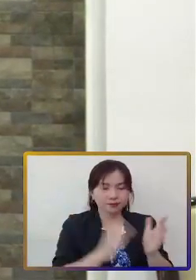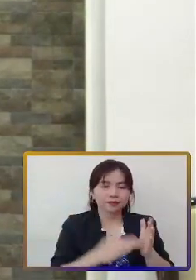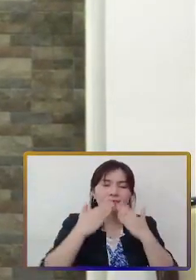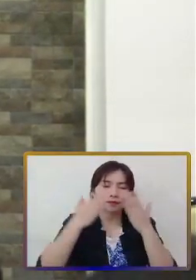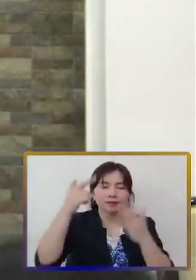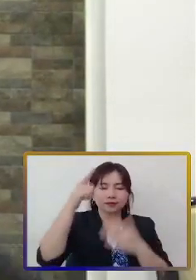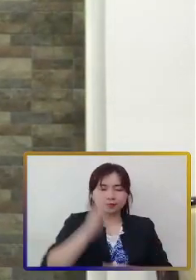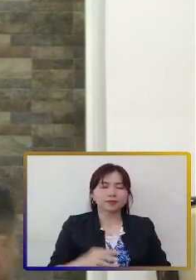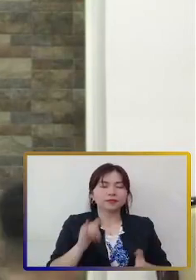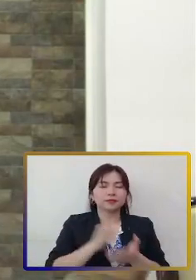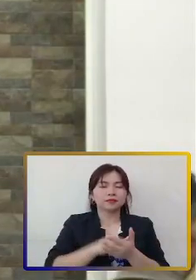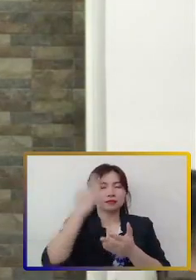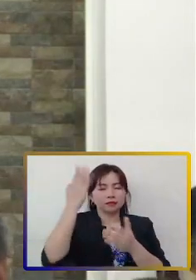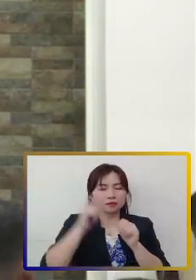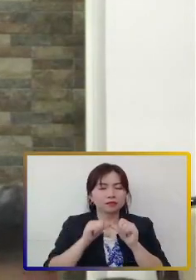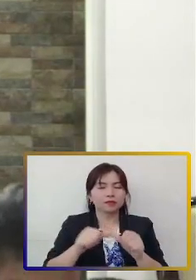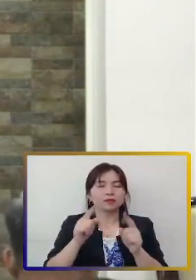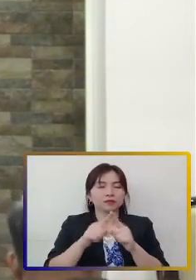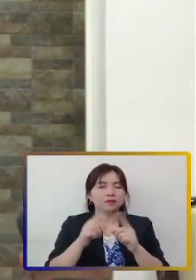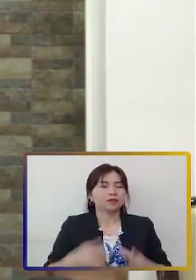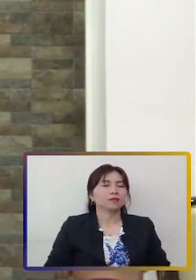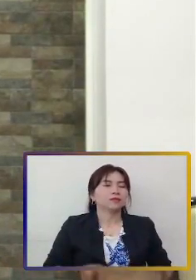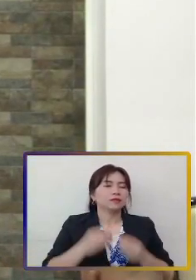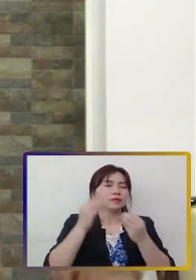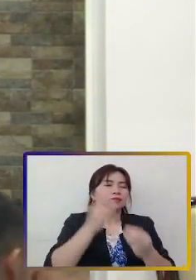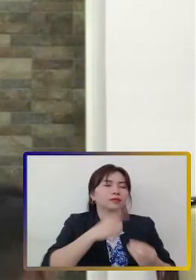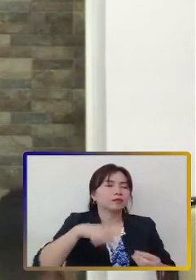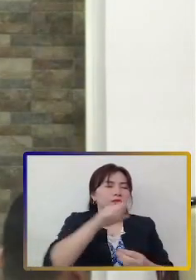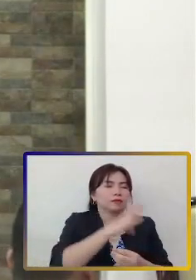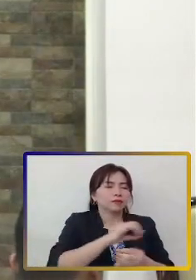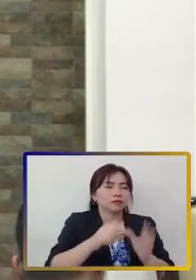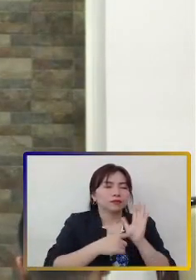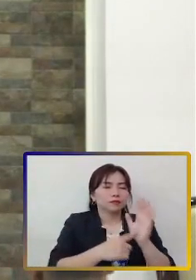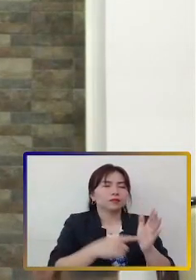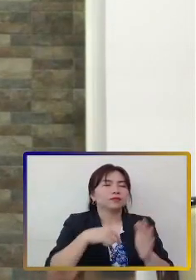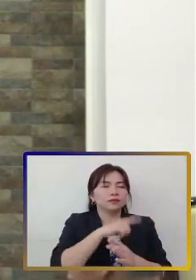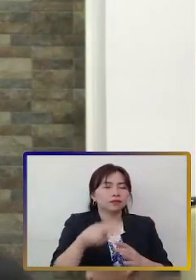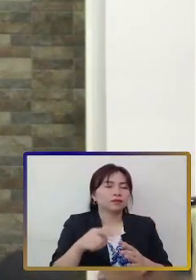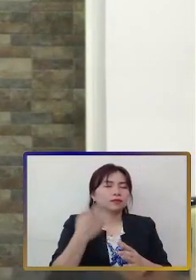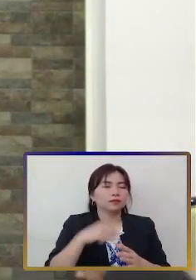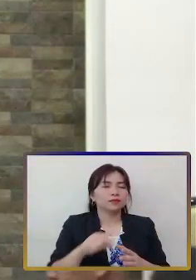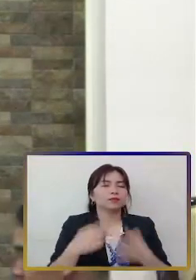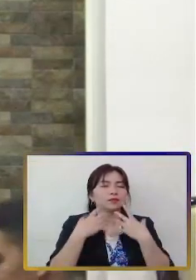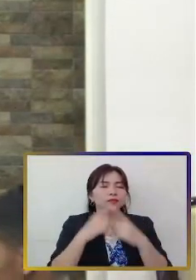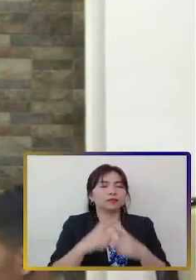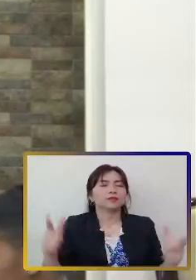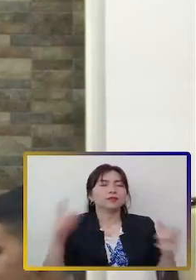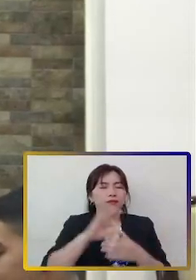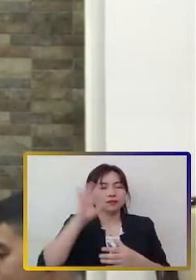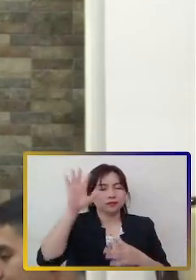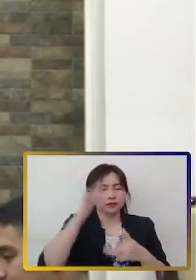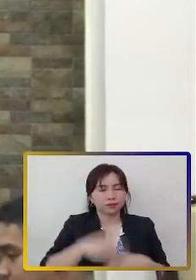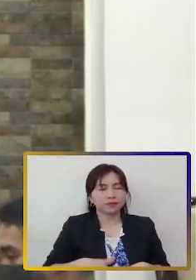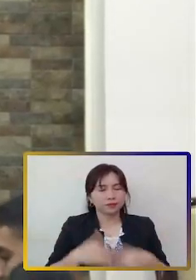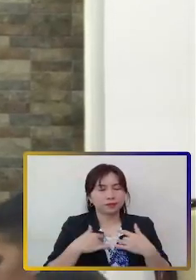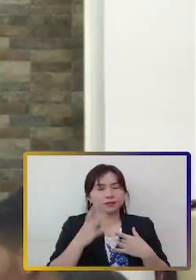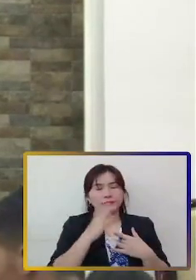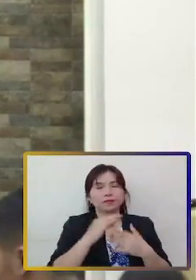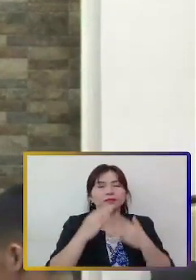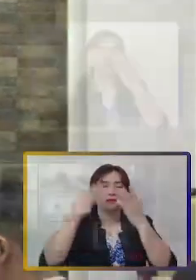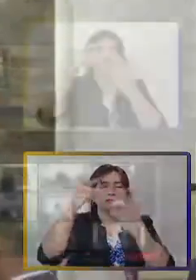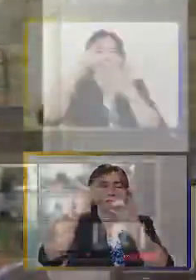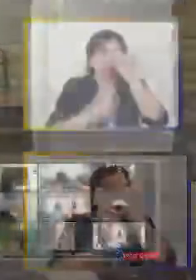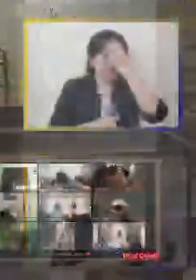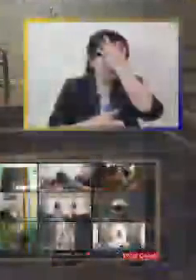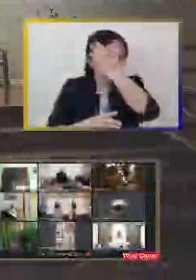Panginoon at patulin niyong pinakita po sa amin Panginoon ang kadakilaan po ng inyo pong salita salamat at muli na naman po kayong nagpakilala sa